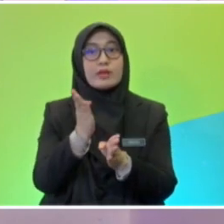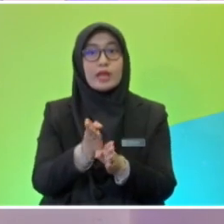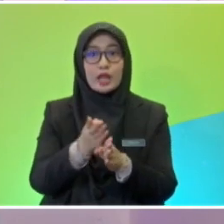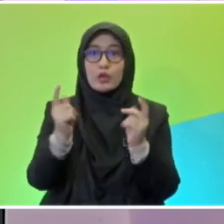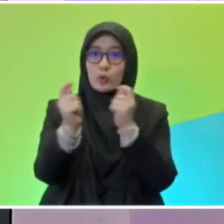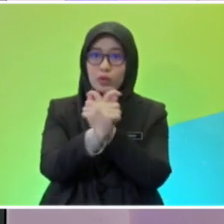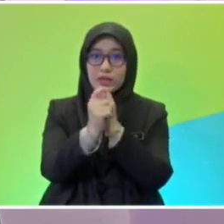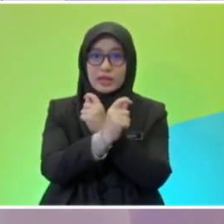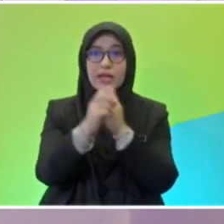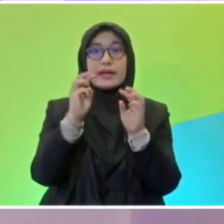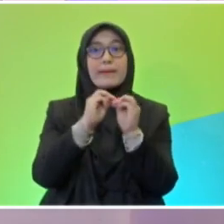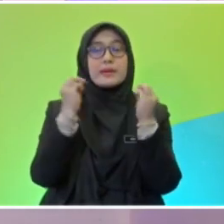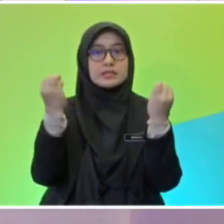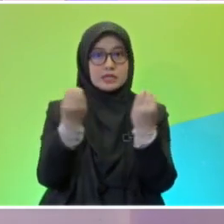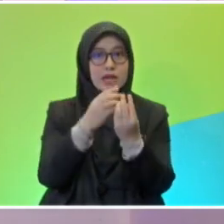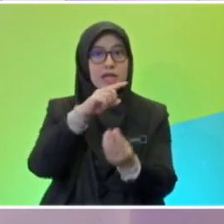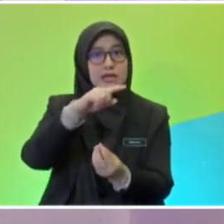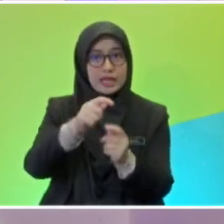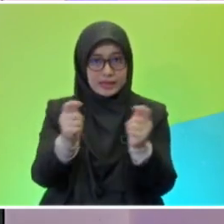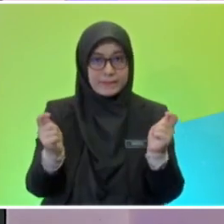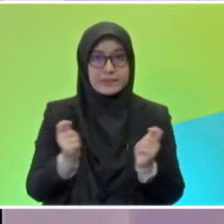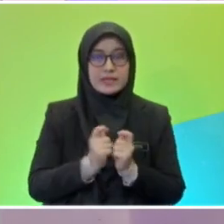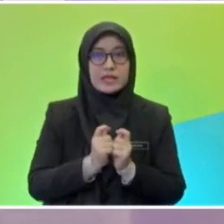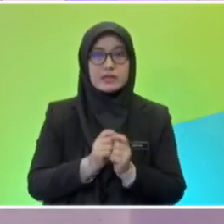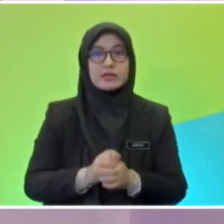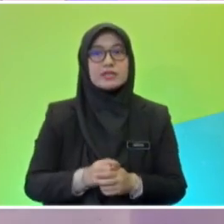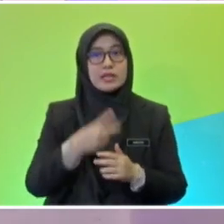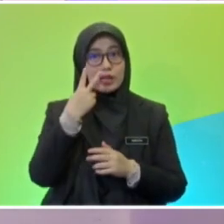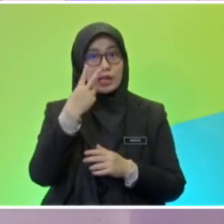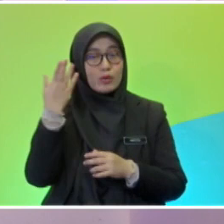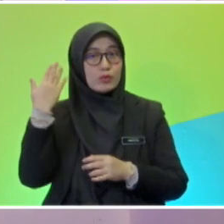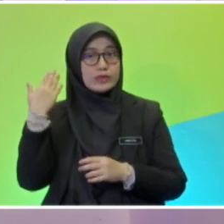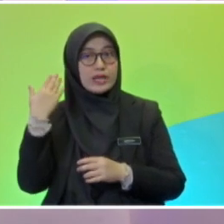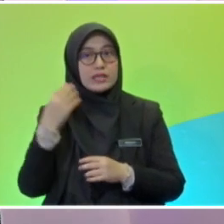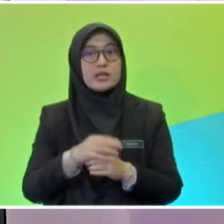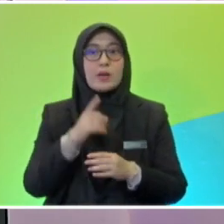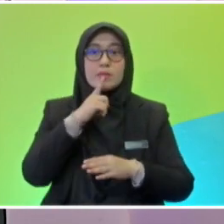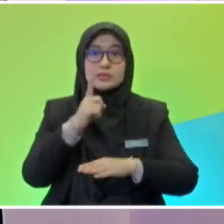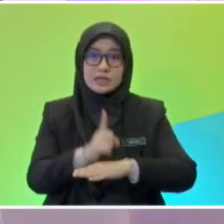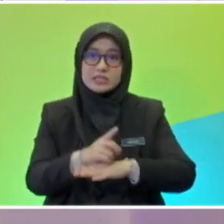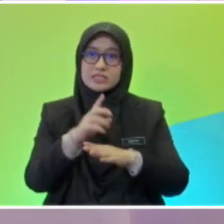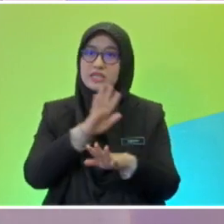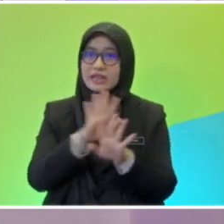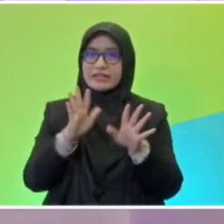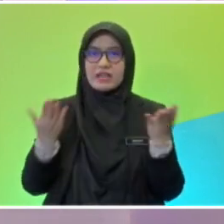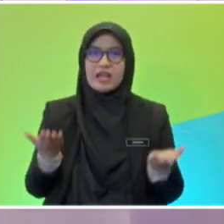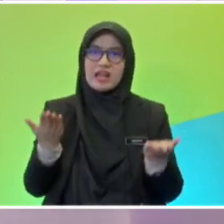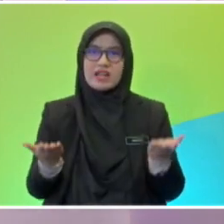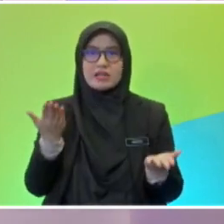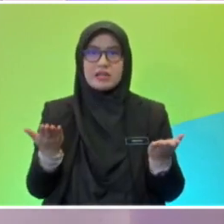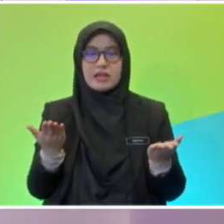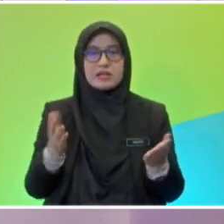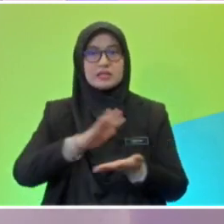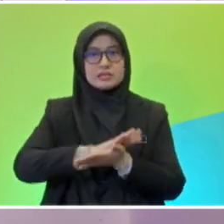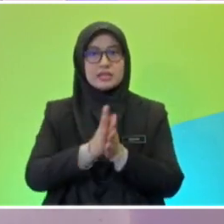kalau kita lihat daripada gini tadi di dalam Mulia daripada perjanjian yang dikasih sebelah kemudian tidak bawa kepada eee coba untuk